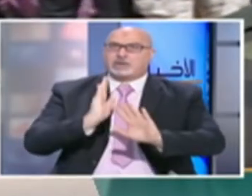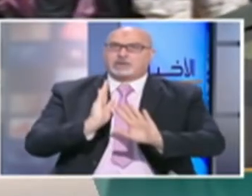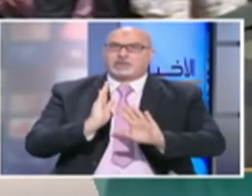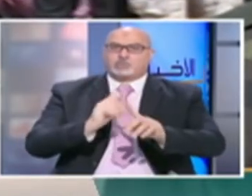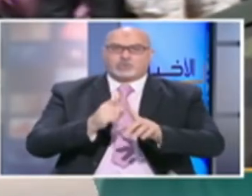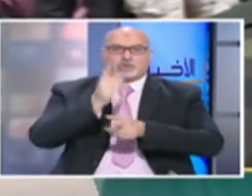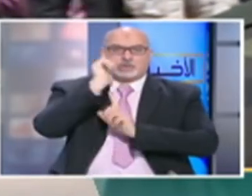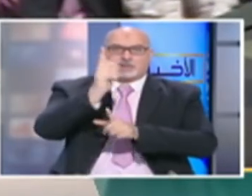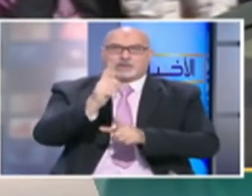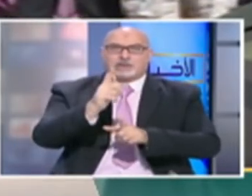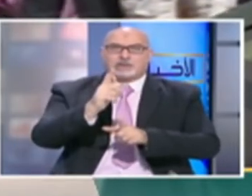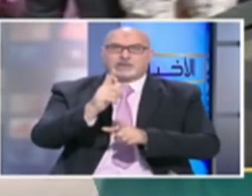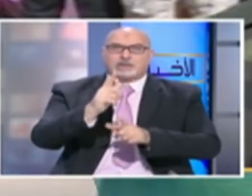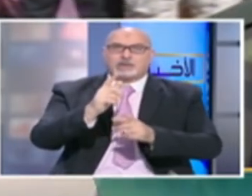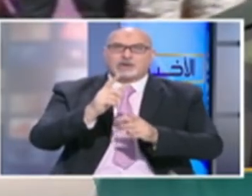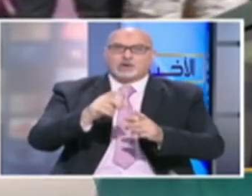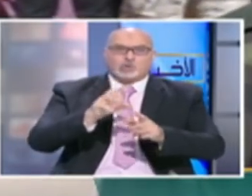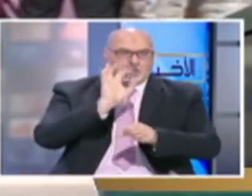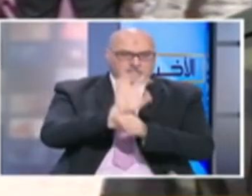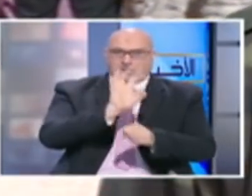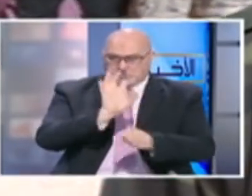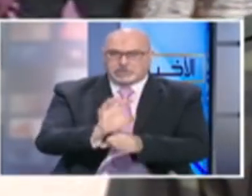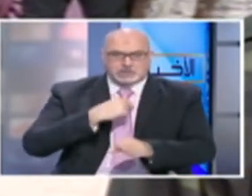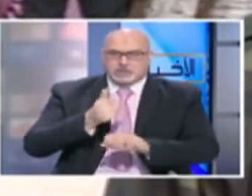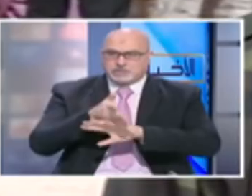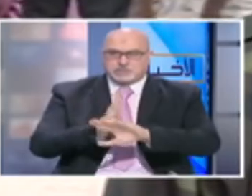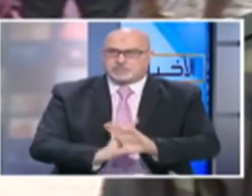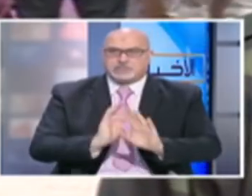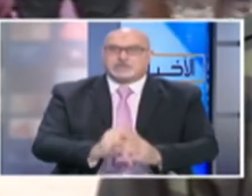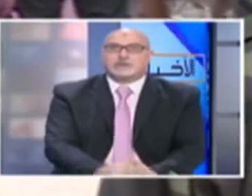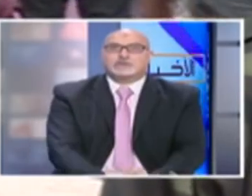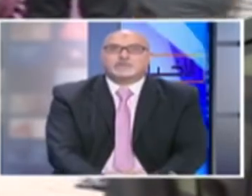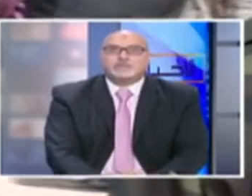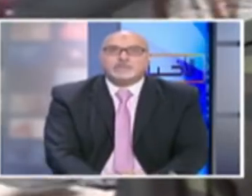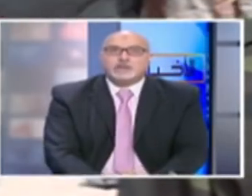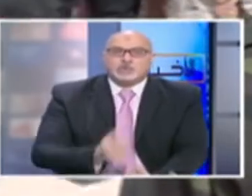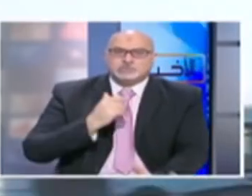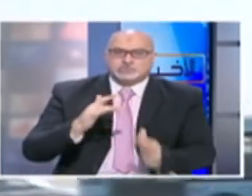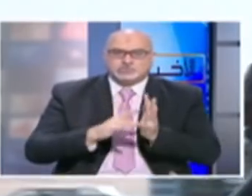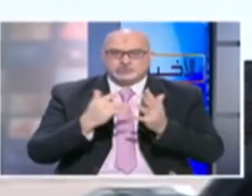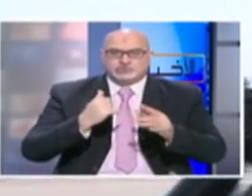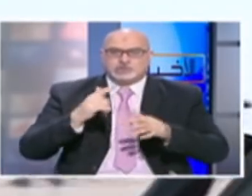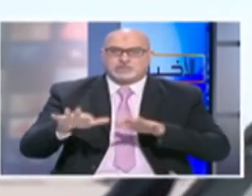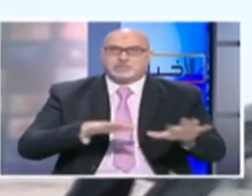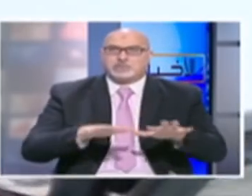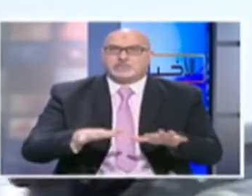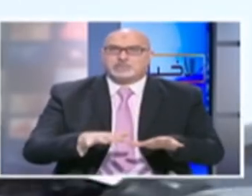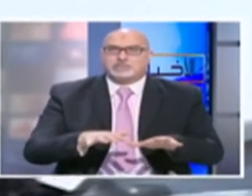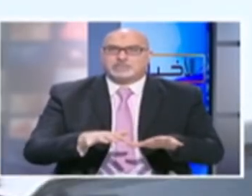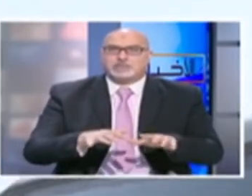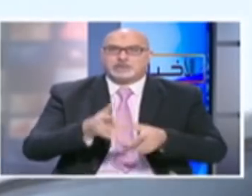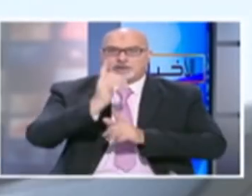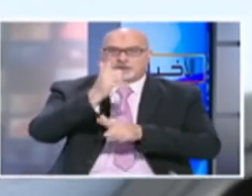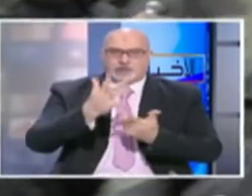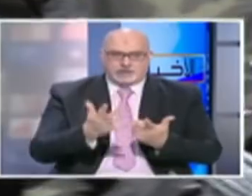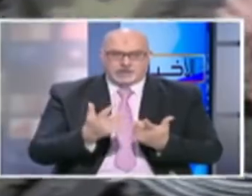الحرب بمعنى الحرب والعمليات الكبرى لم تنطلق بعد. نحن كنا نعد للحرب فأعددنا لها،